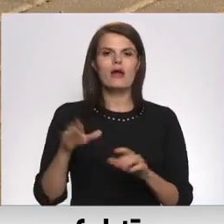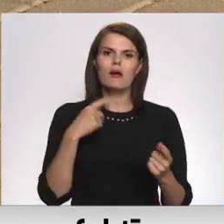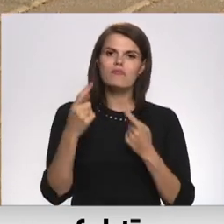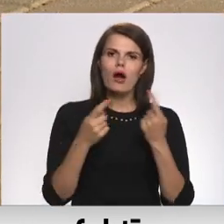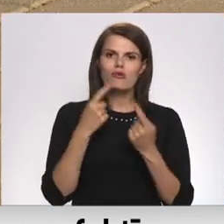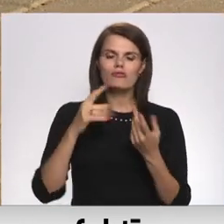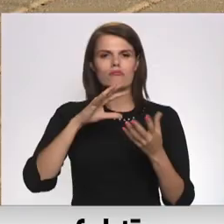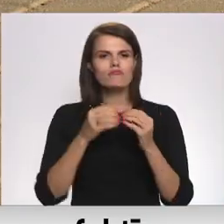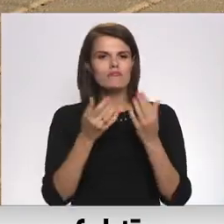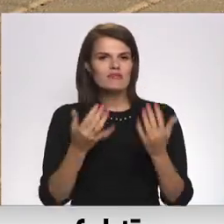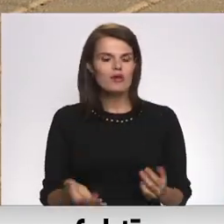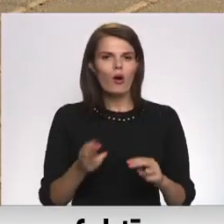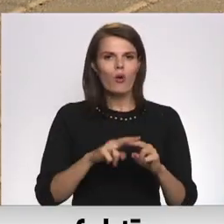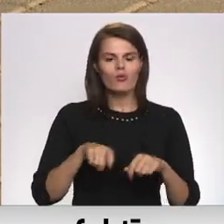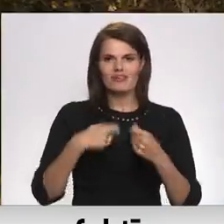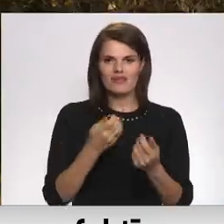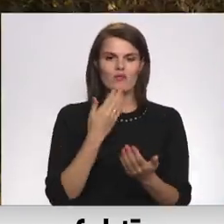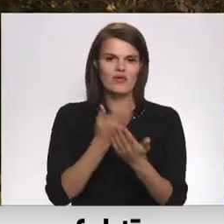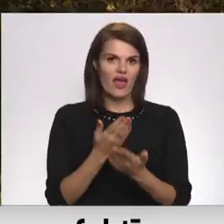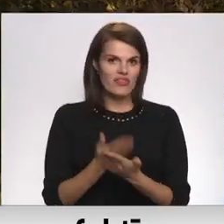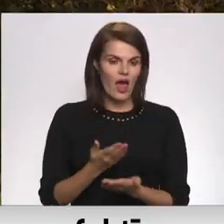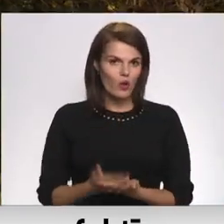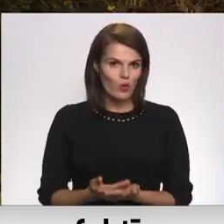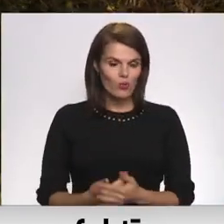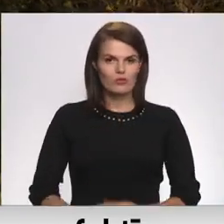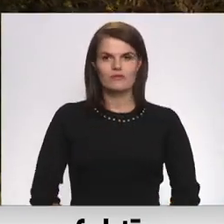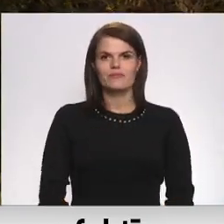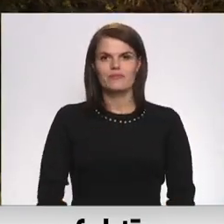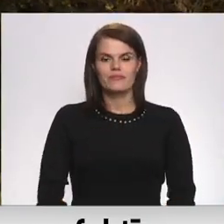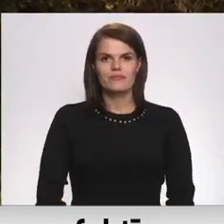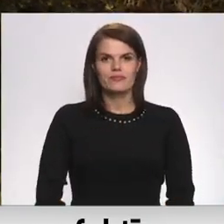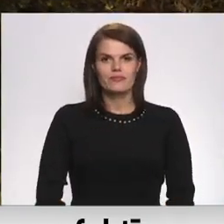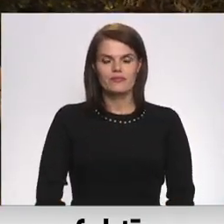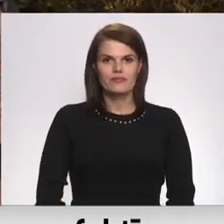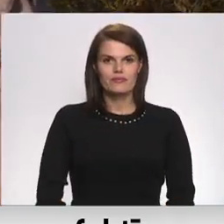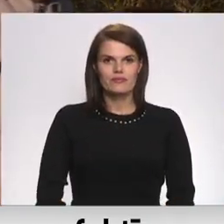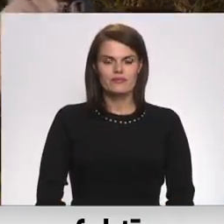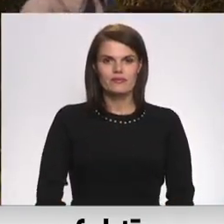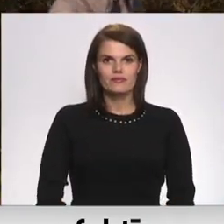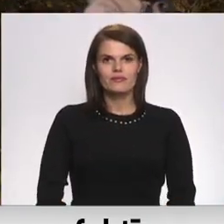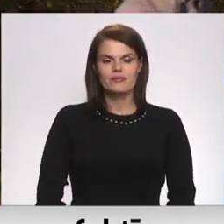pārrunātu secināto un sniegtos ieteikumus. Vita Anstrate, Māris Jurgensons, Latvijas televīzija.